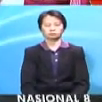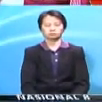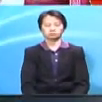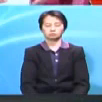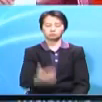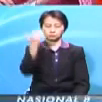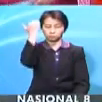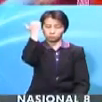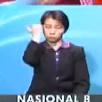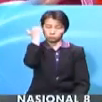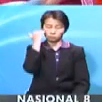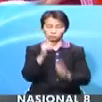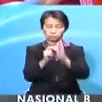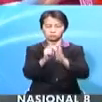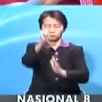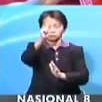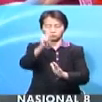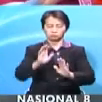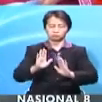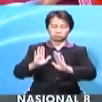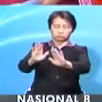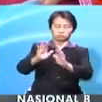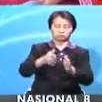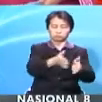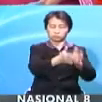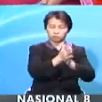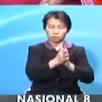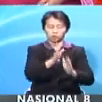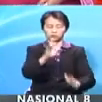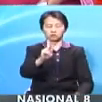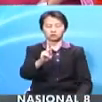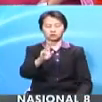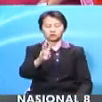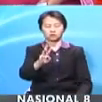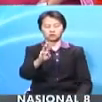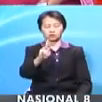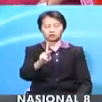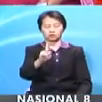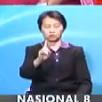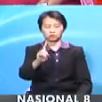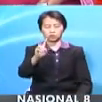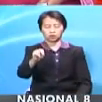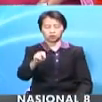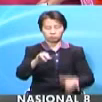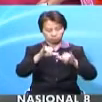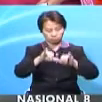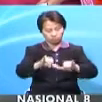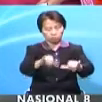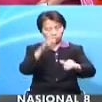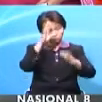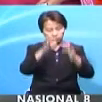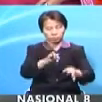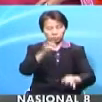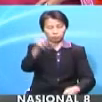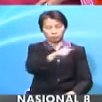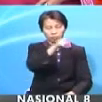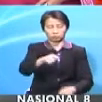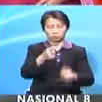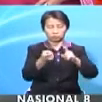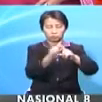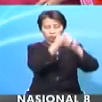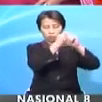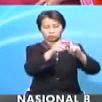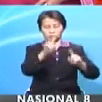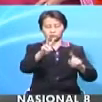maka tinggi Kuala Lumpur menolak permodalan Kementerian Dalam Negeri CDI keputusan membatalkan arahan menggantung